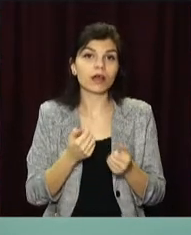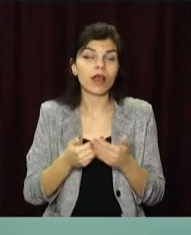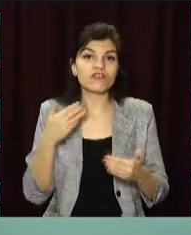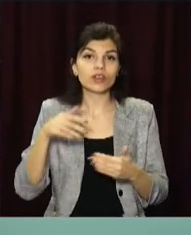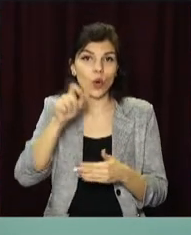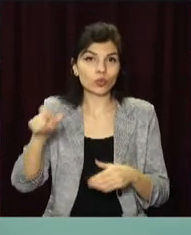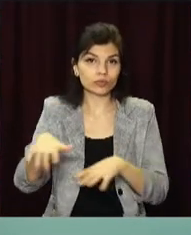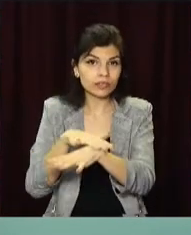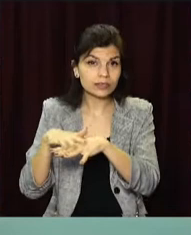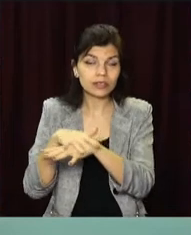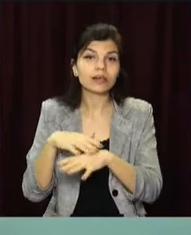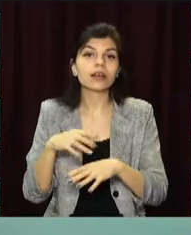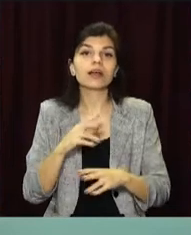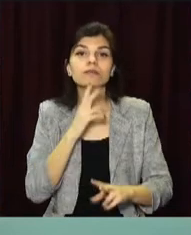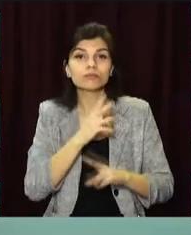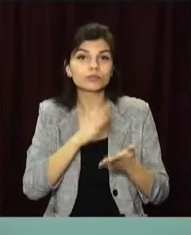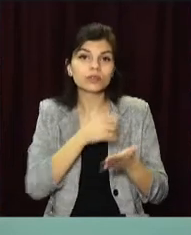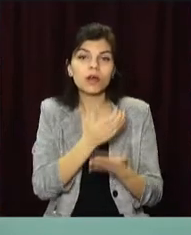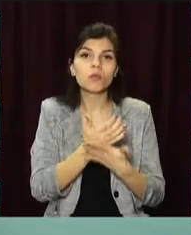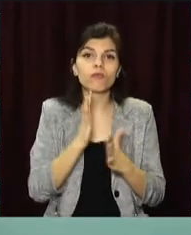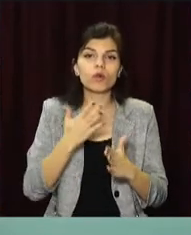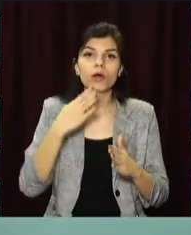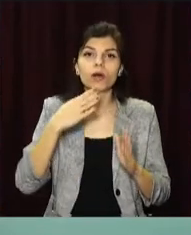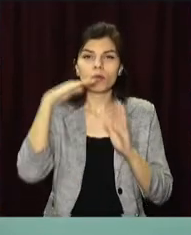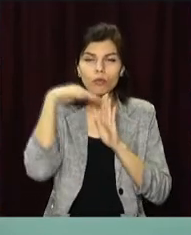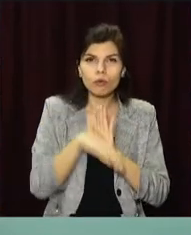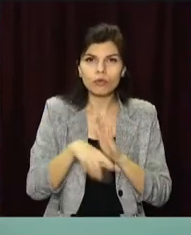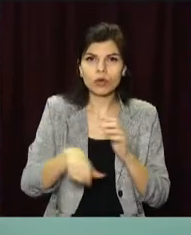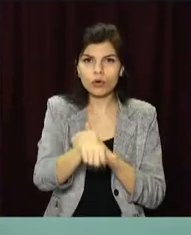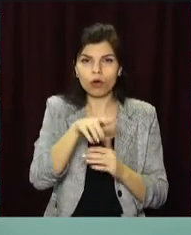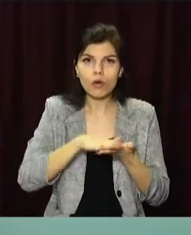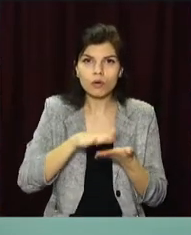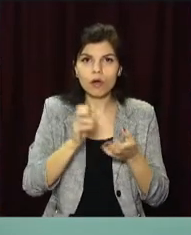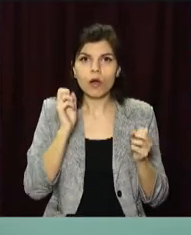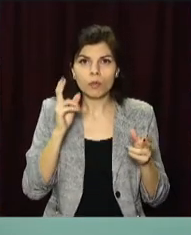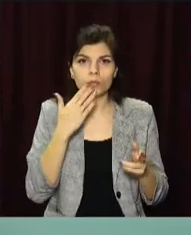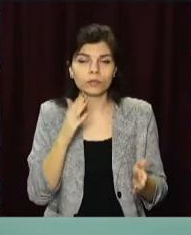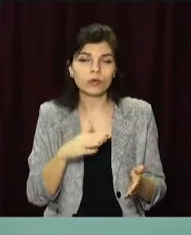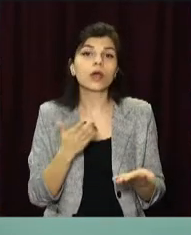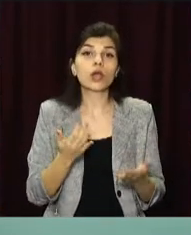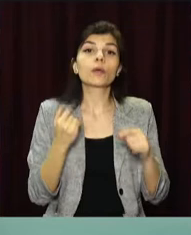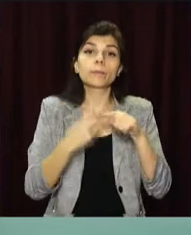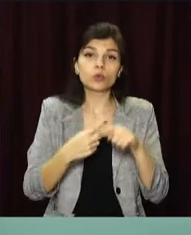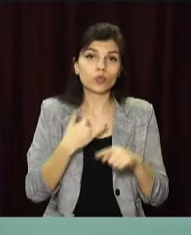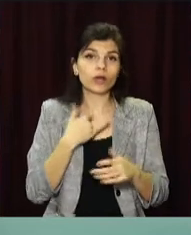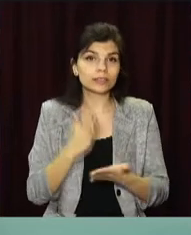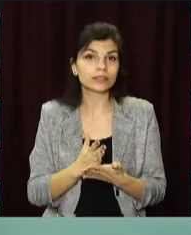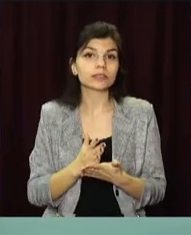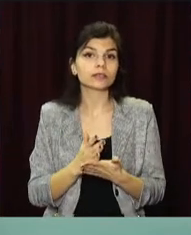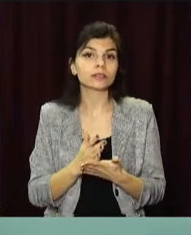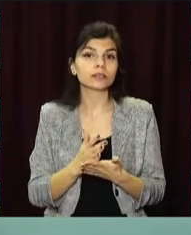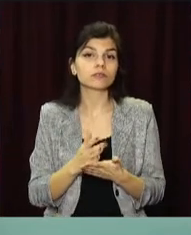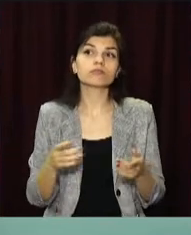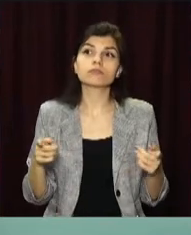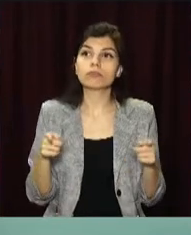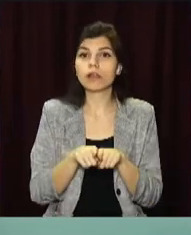приймає від населення заяви щодо погіршення стану доріг. І ще додатково у нас